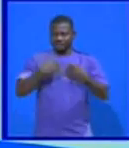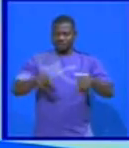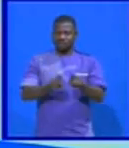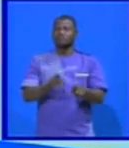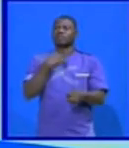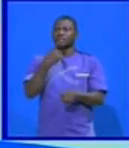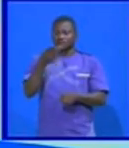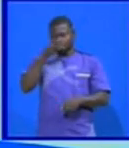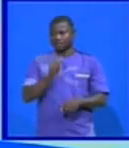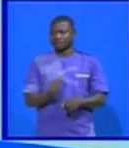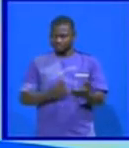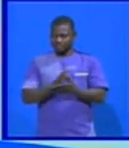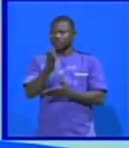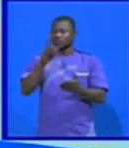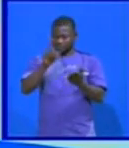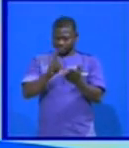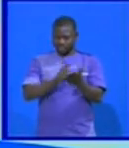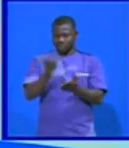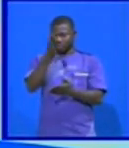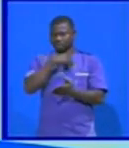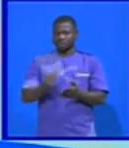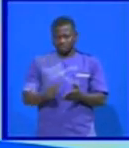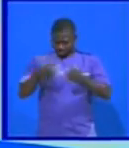Nommé par décret présidentiel lundi dernier,